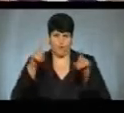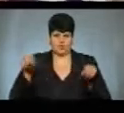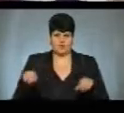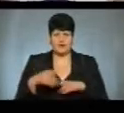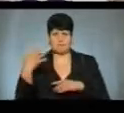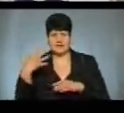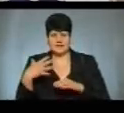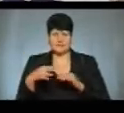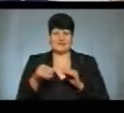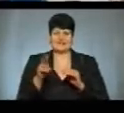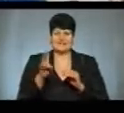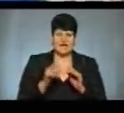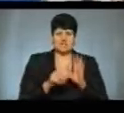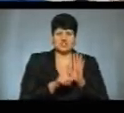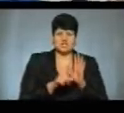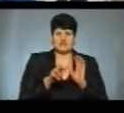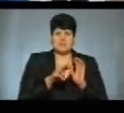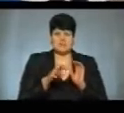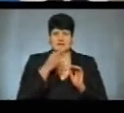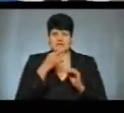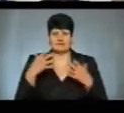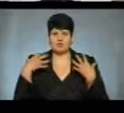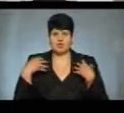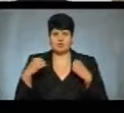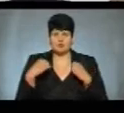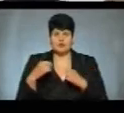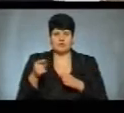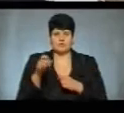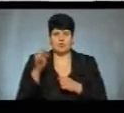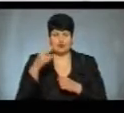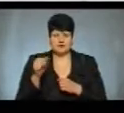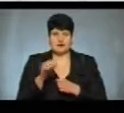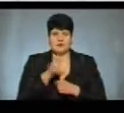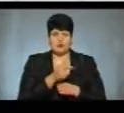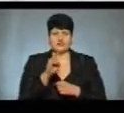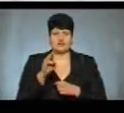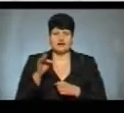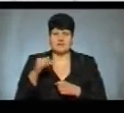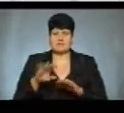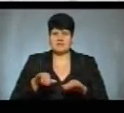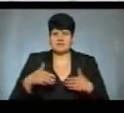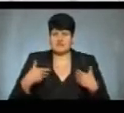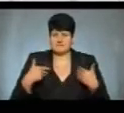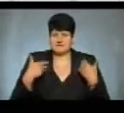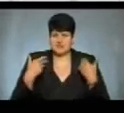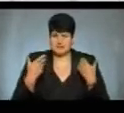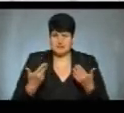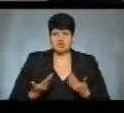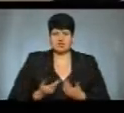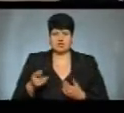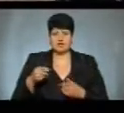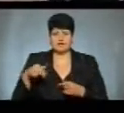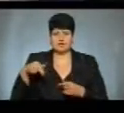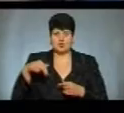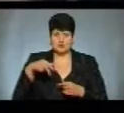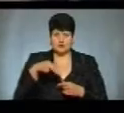50 на 6 метрів, повідомив начальник управління культури Тернопільської ОДА Григорій Шергей. Після вітань жителі Тернопільщини та Хмельниччини ходою прийшли